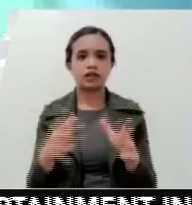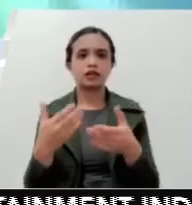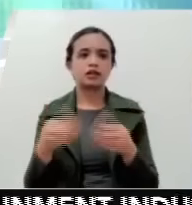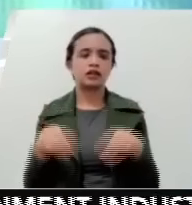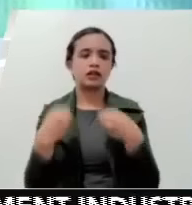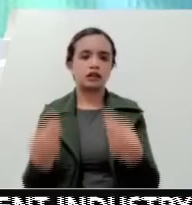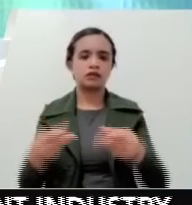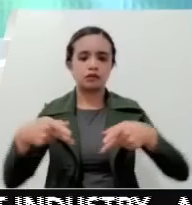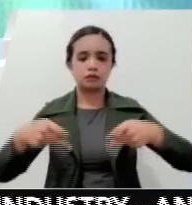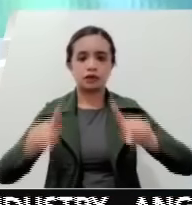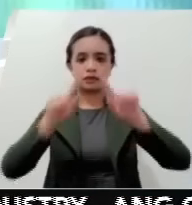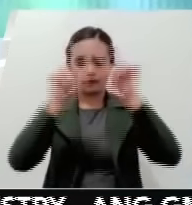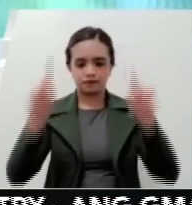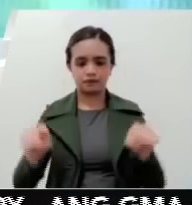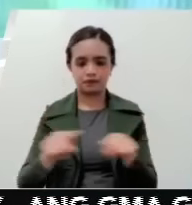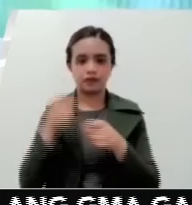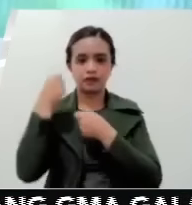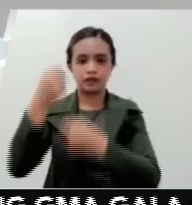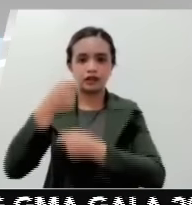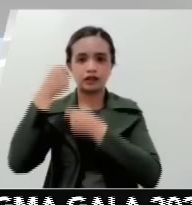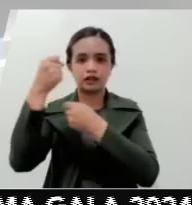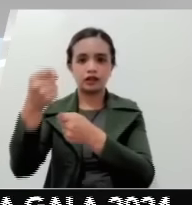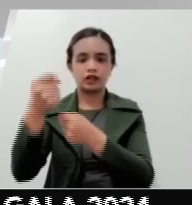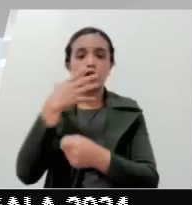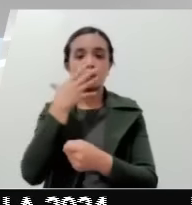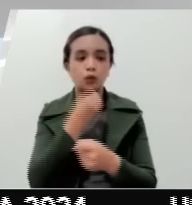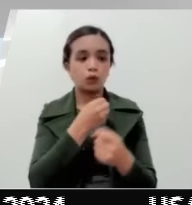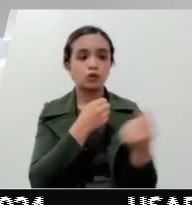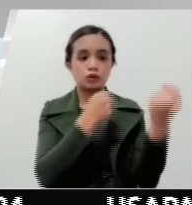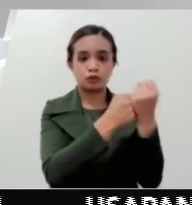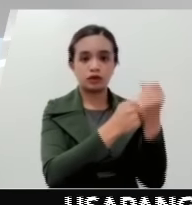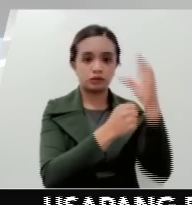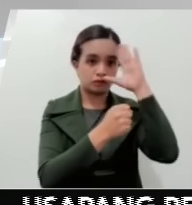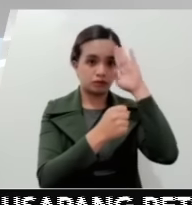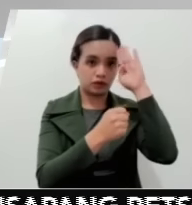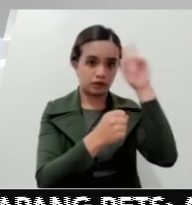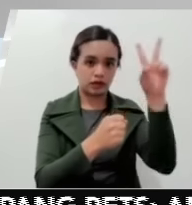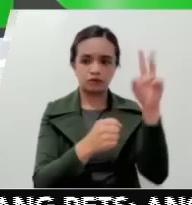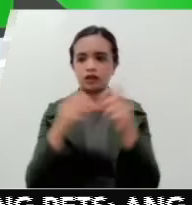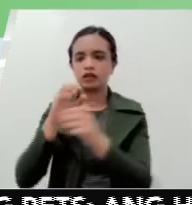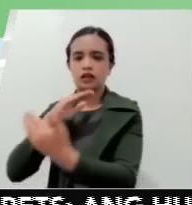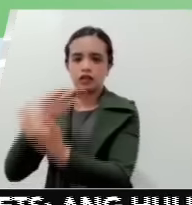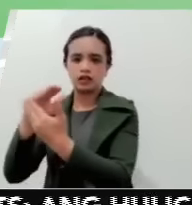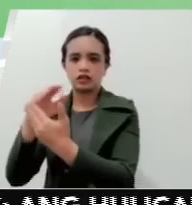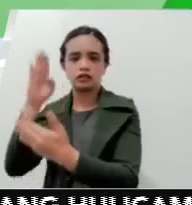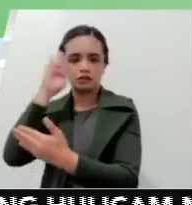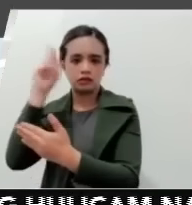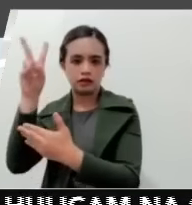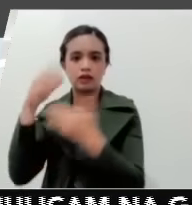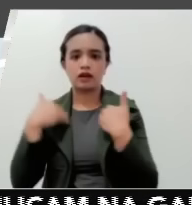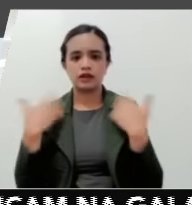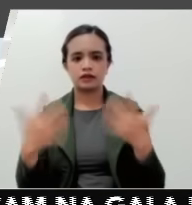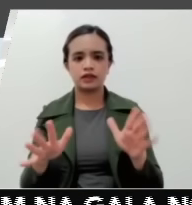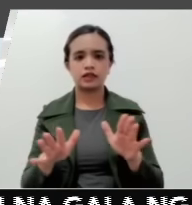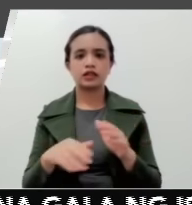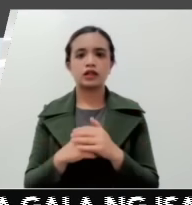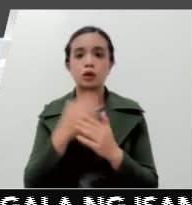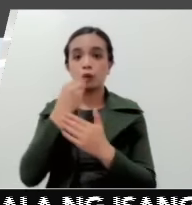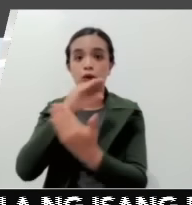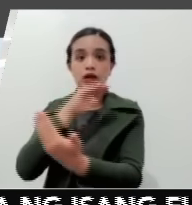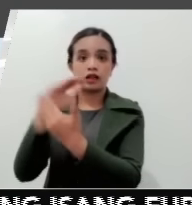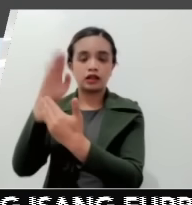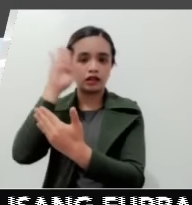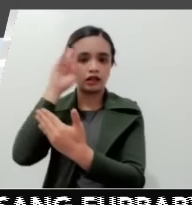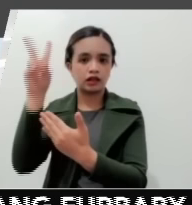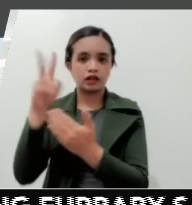grupong maka-BBM at kontra-BBM. Ang grupong bayan, nakuha na ang kanilang rally permit. Ang mga anti, pinayagang hanggang Diliman